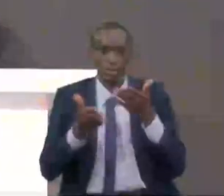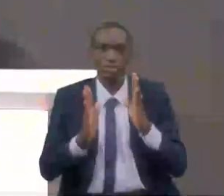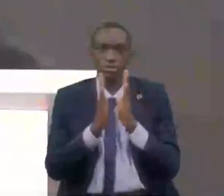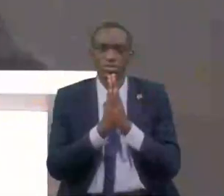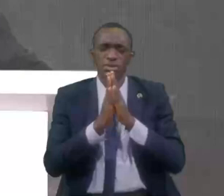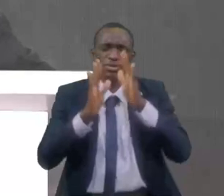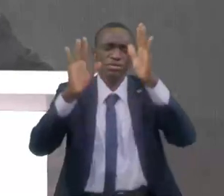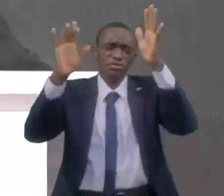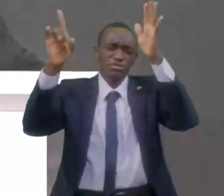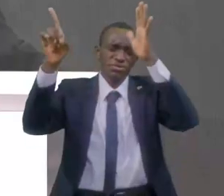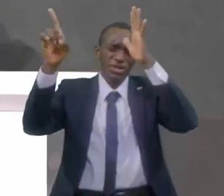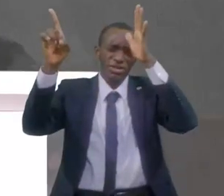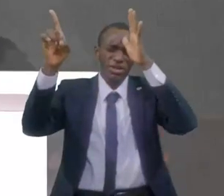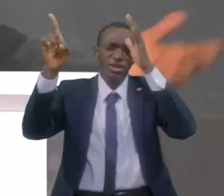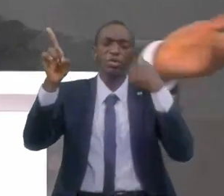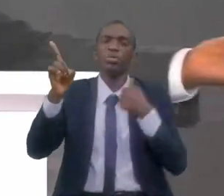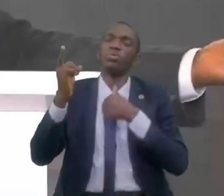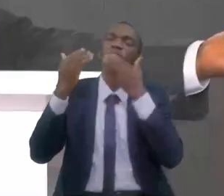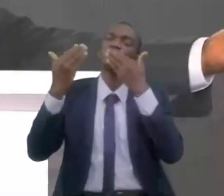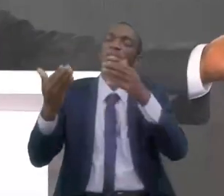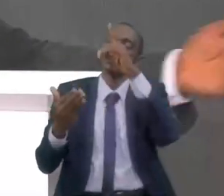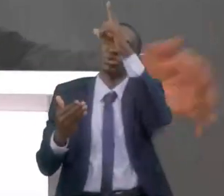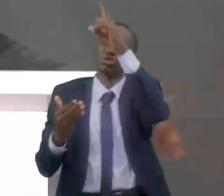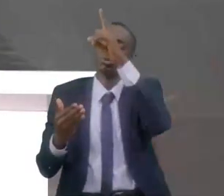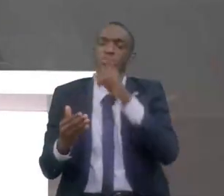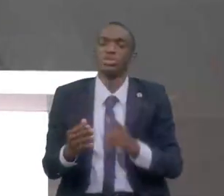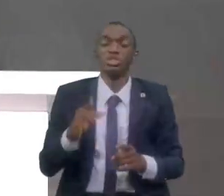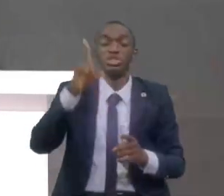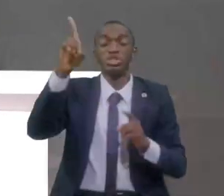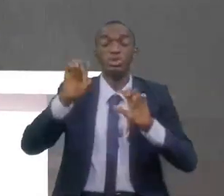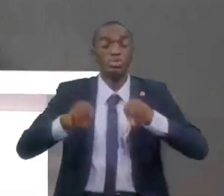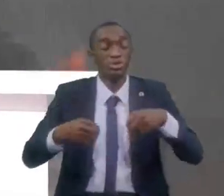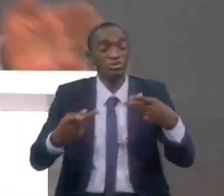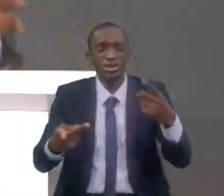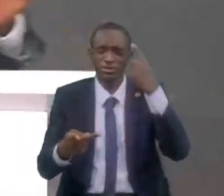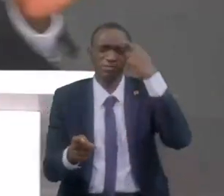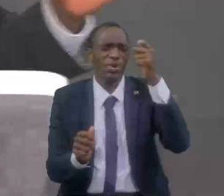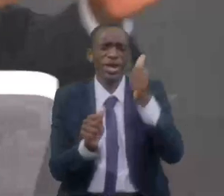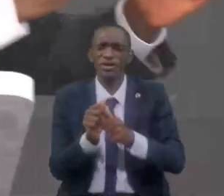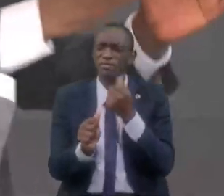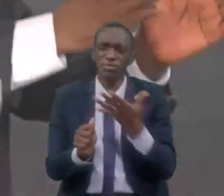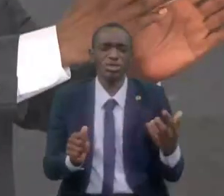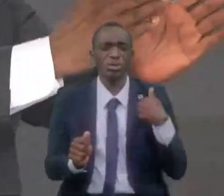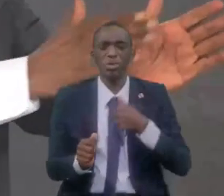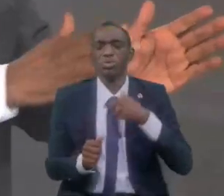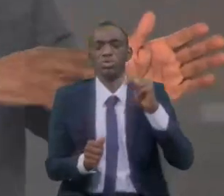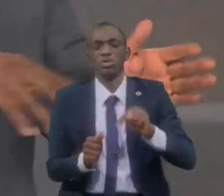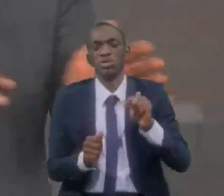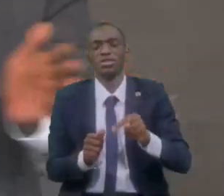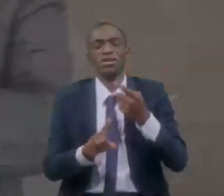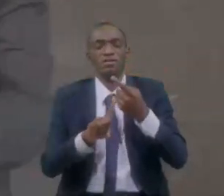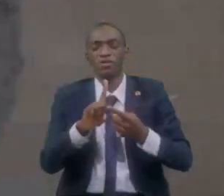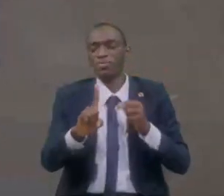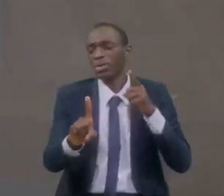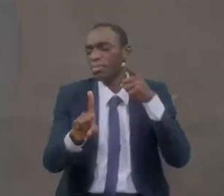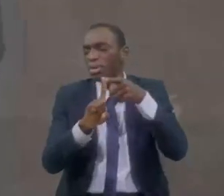Père, nous te remercions. Tu as pourvu à tous ceux dont nous avons besoin